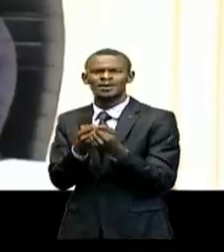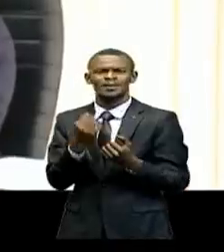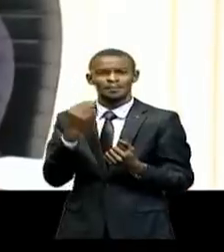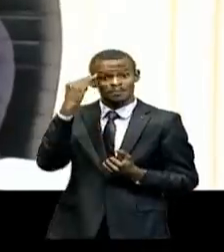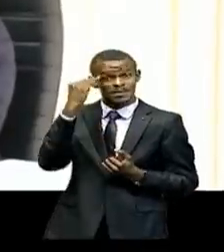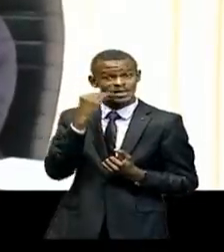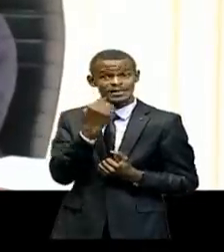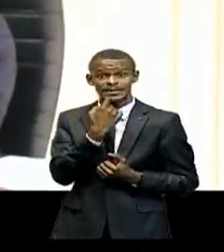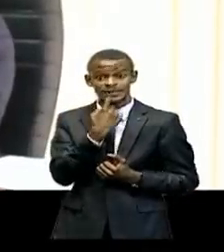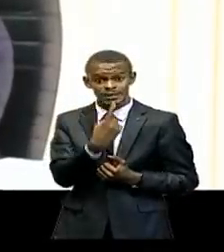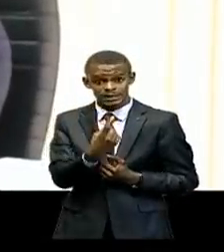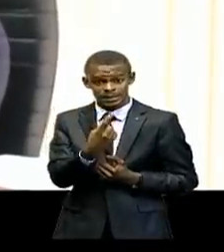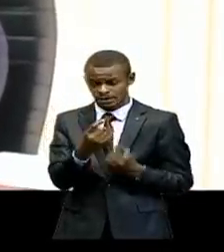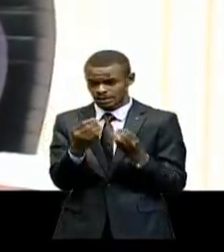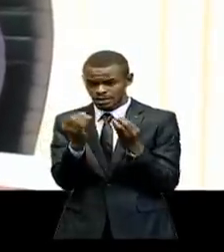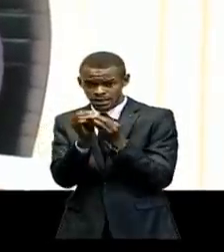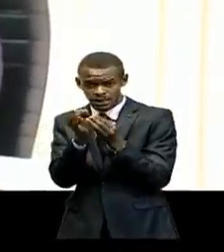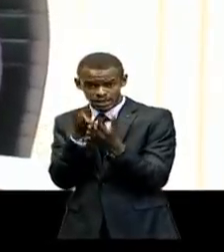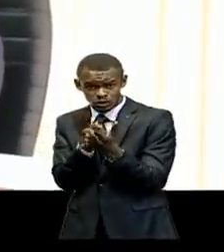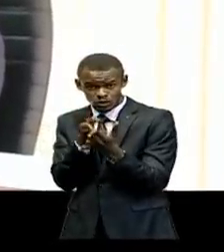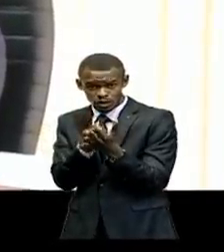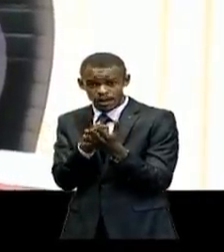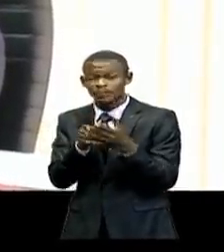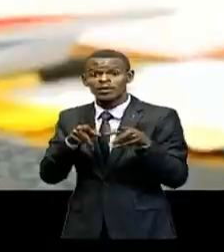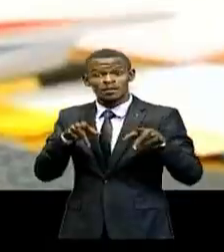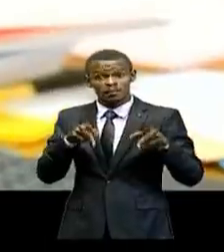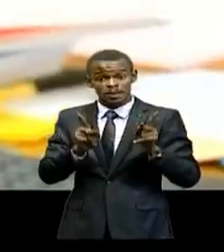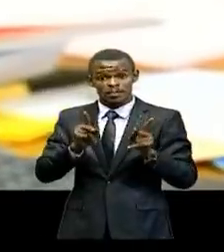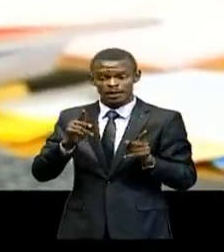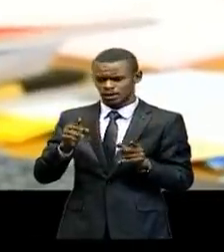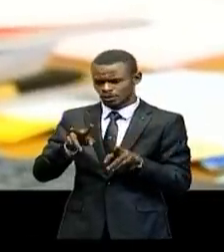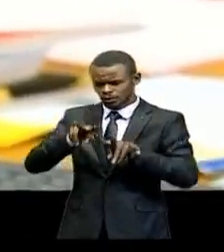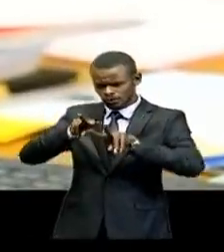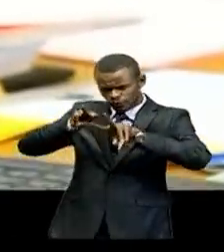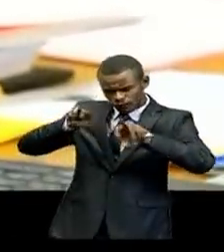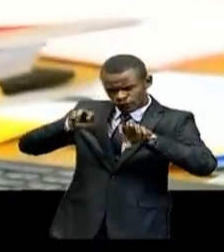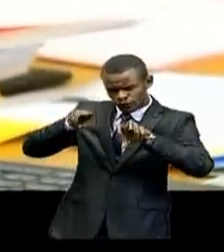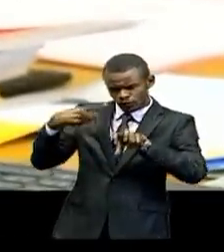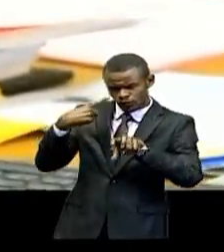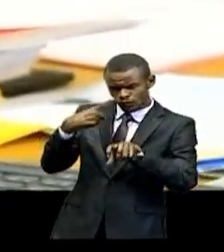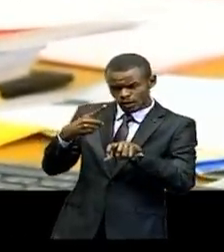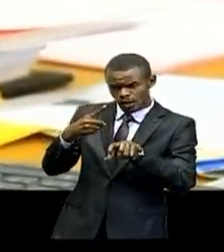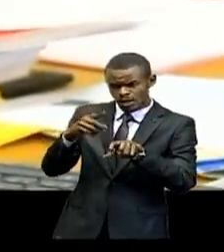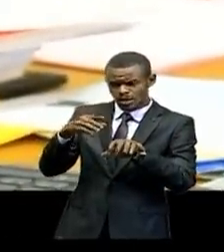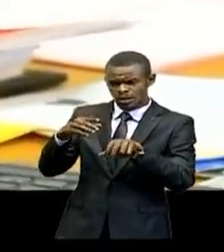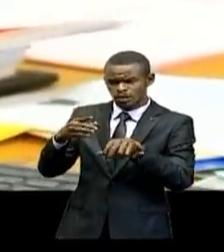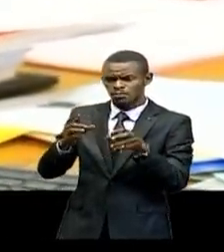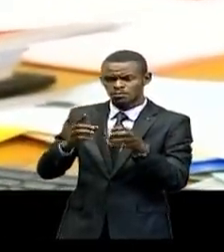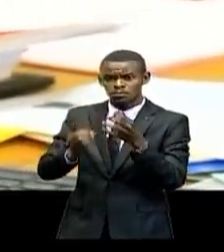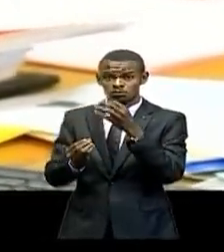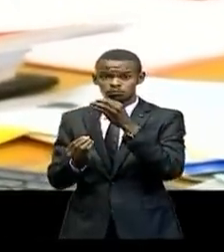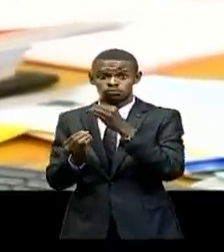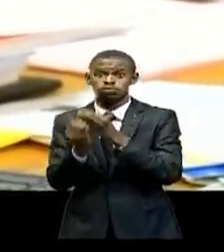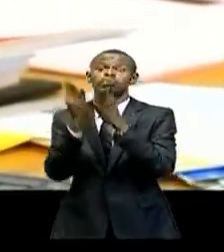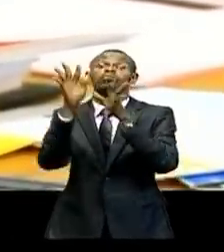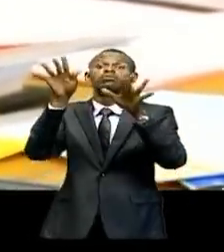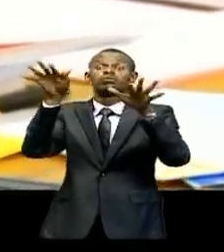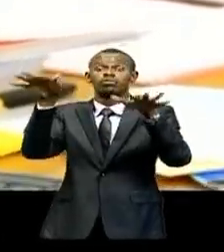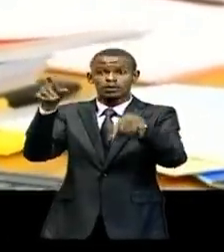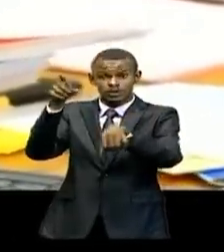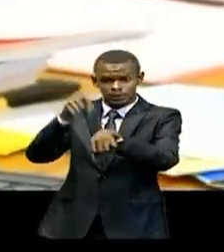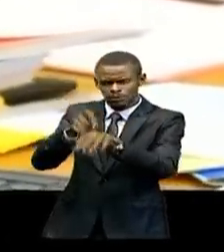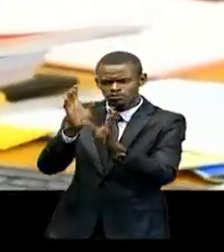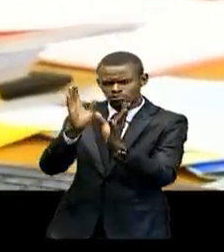de l'Observatoire volcanologique de Goma, d'établir les signes précurseurs des éruptions volcaniques ainsi que les